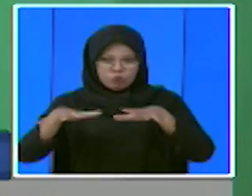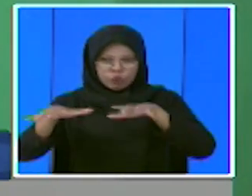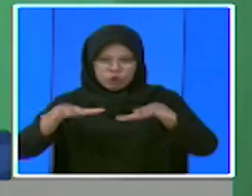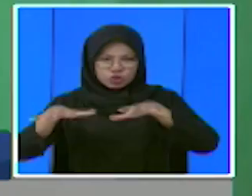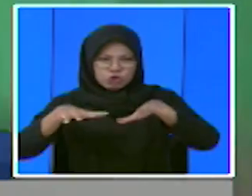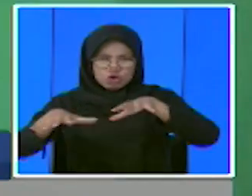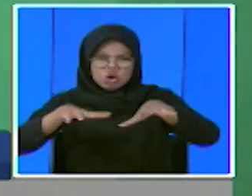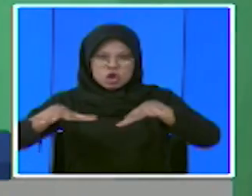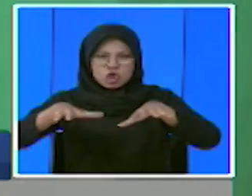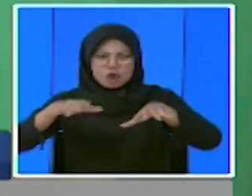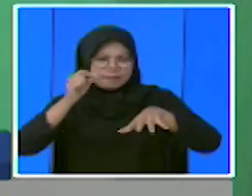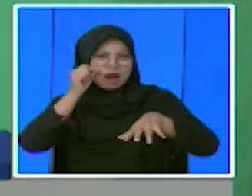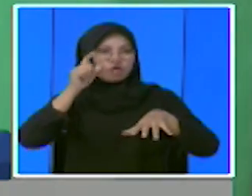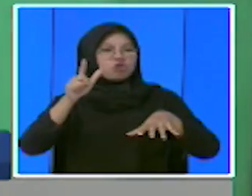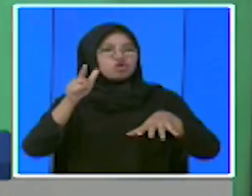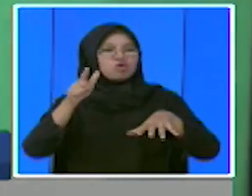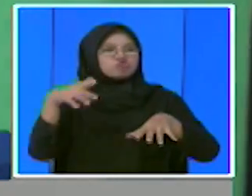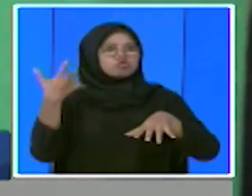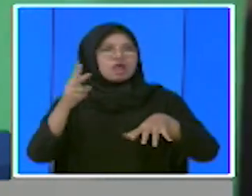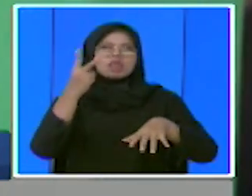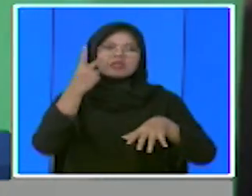terus saya bangun, begitu bangun, langit-langit